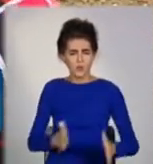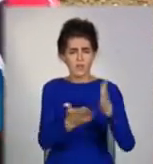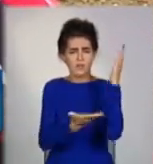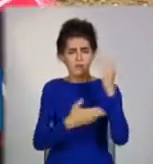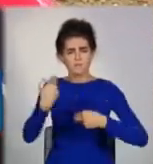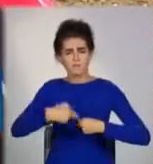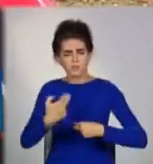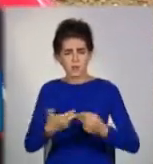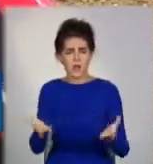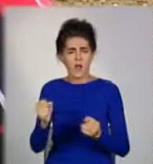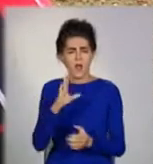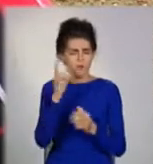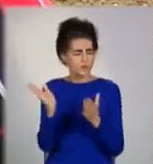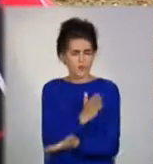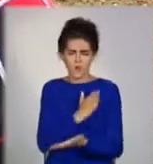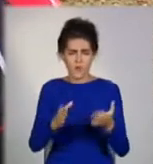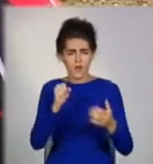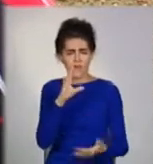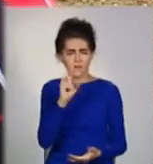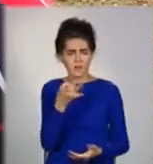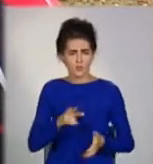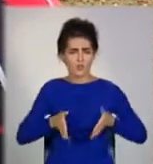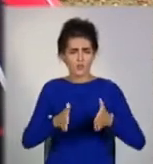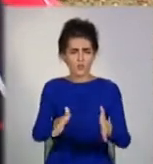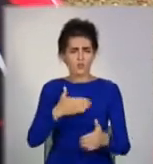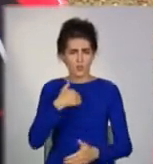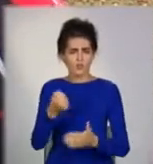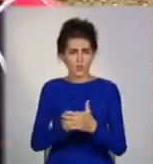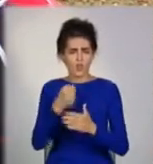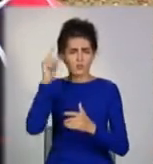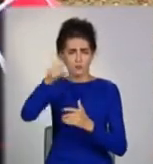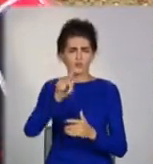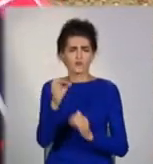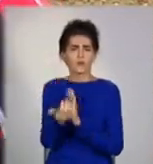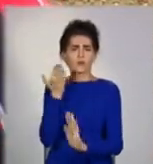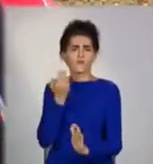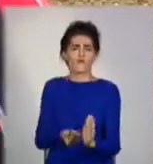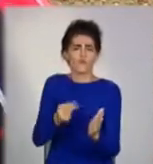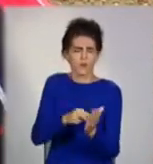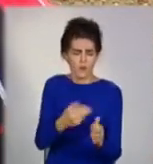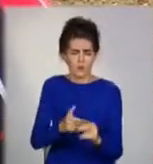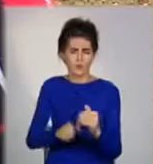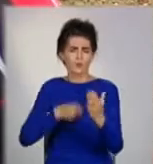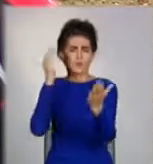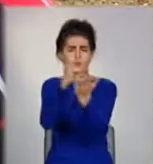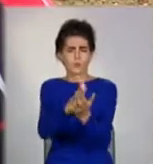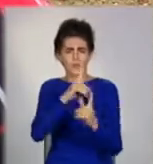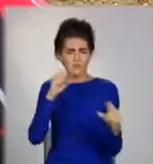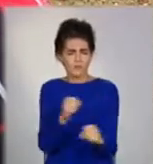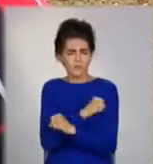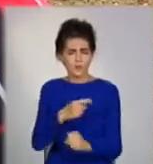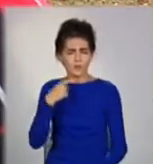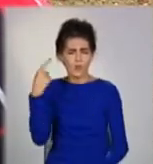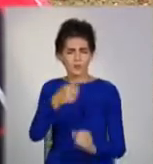дерева, аварійно в ситуації. І дитина має моя їхати, стати на годину раніше, поїхати до району. Там